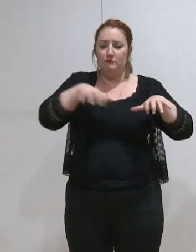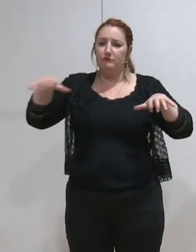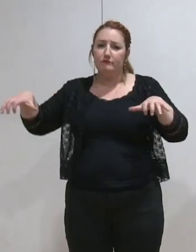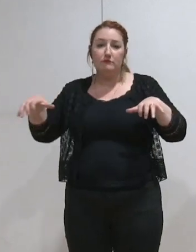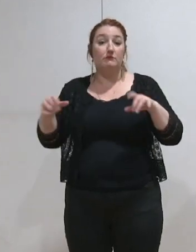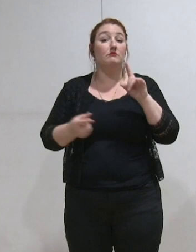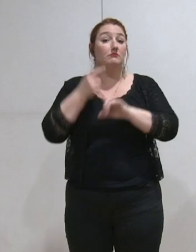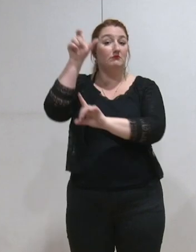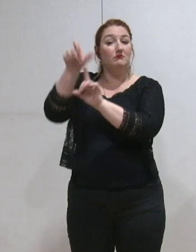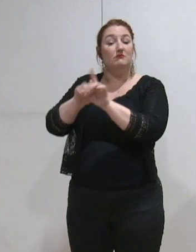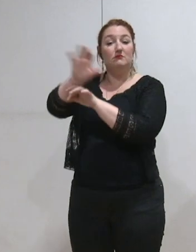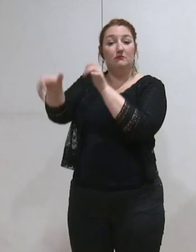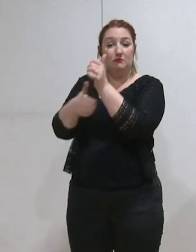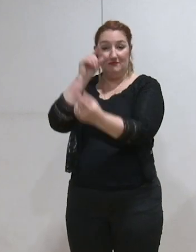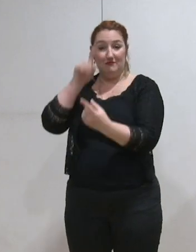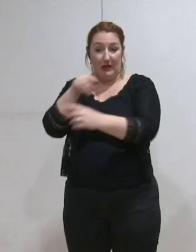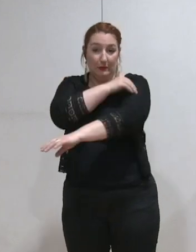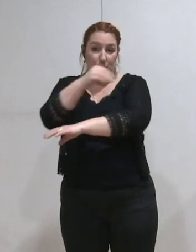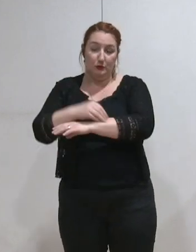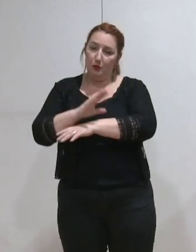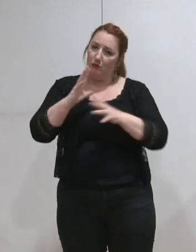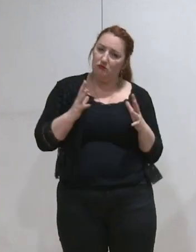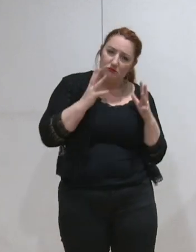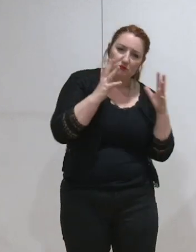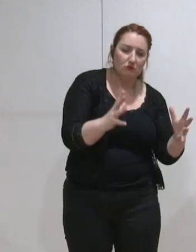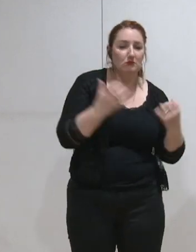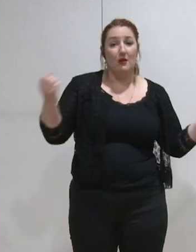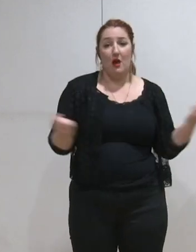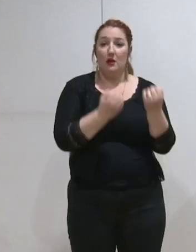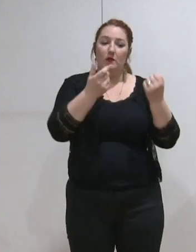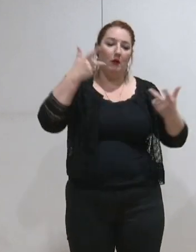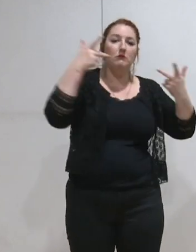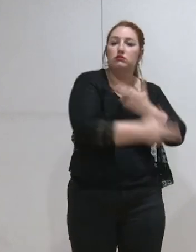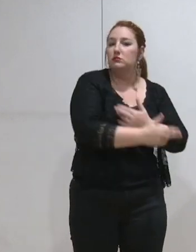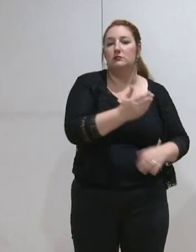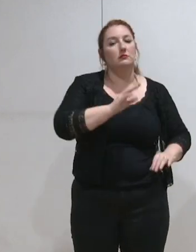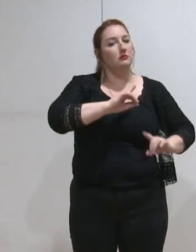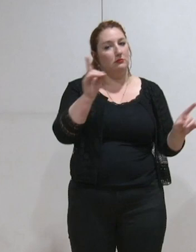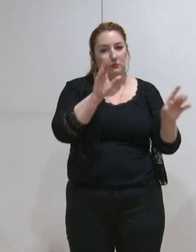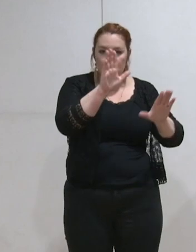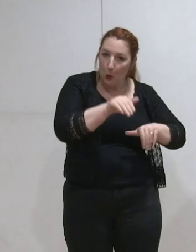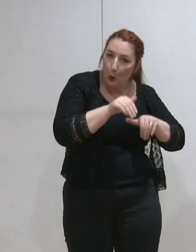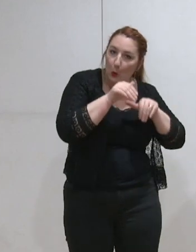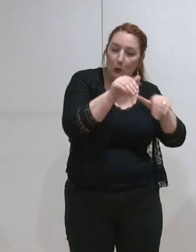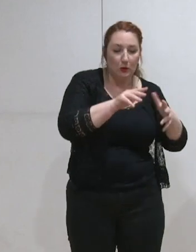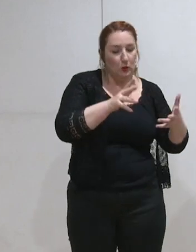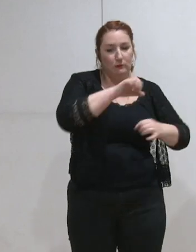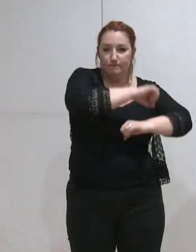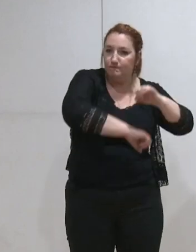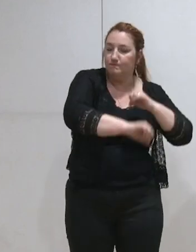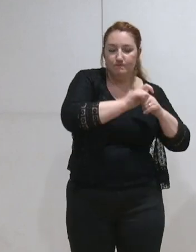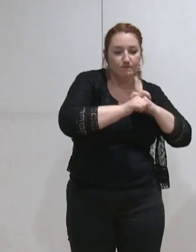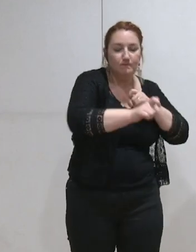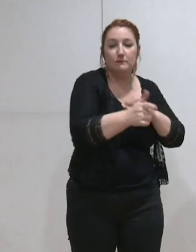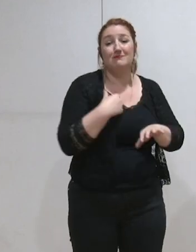au sport que les activités n'ont pas connuinterruption dès lundi alors que l'eau